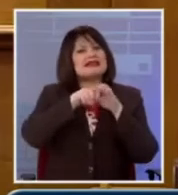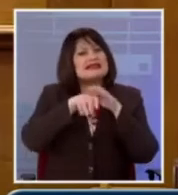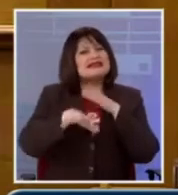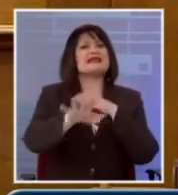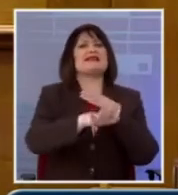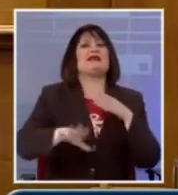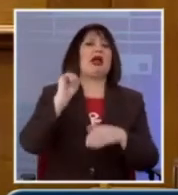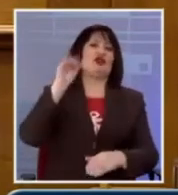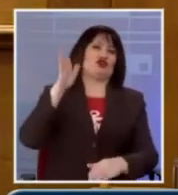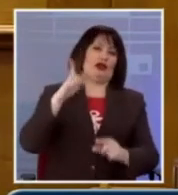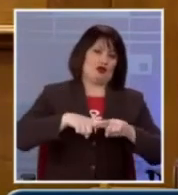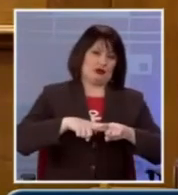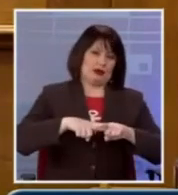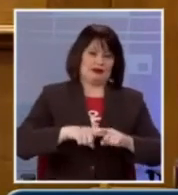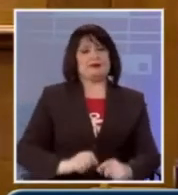της Ομογένειας.